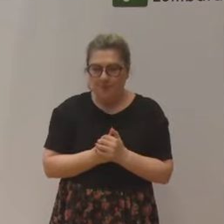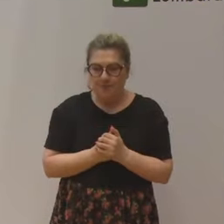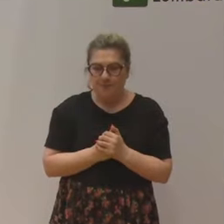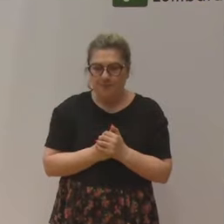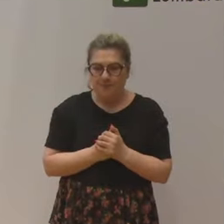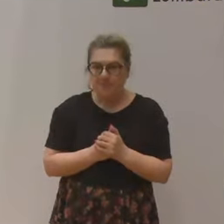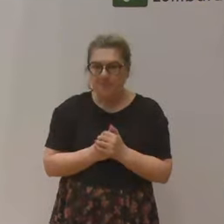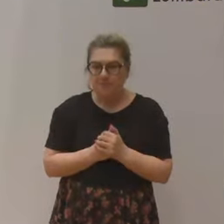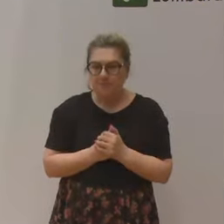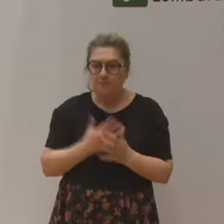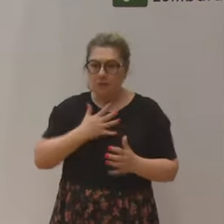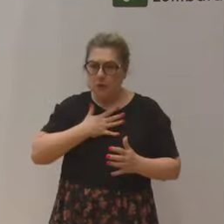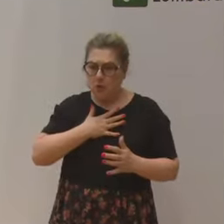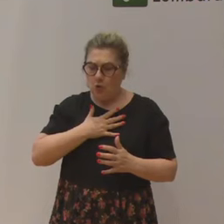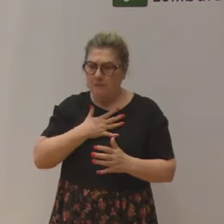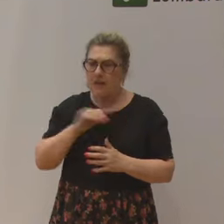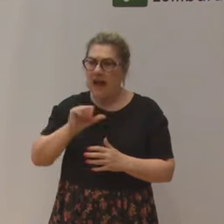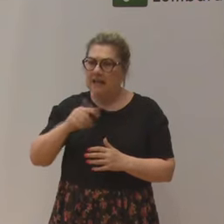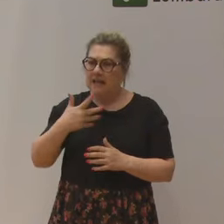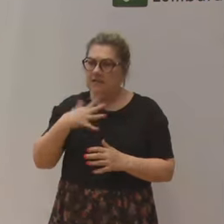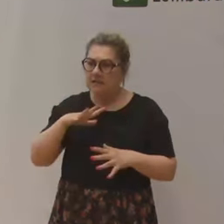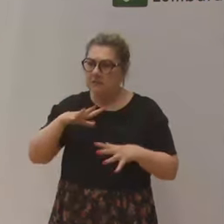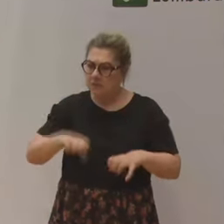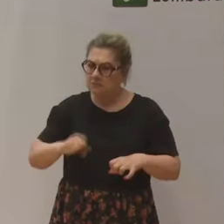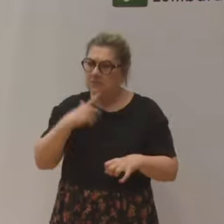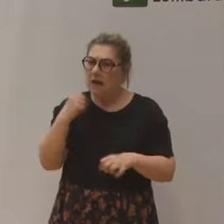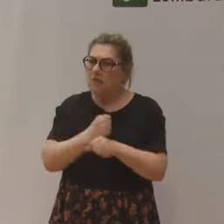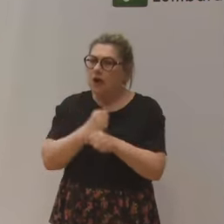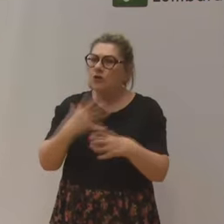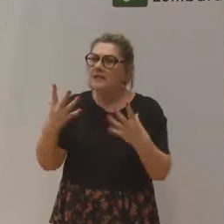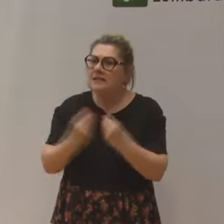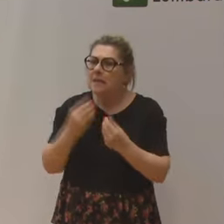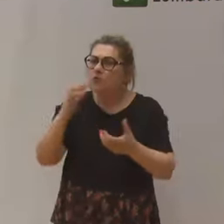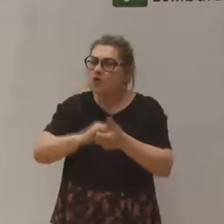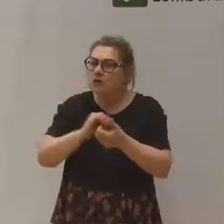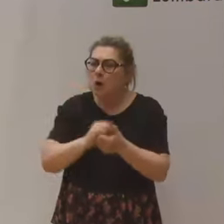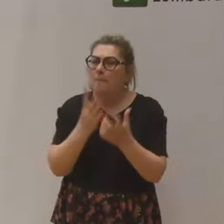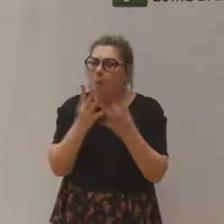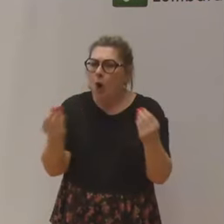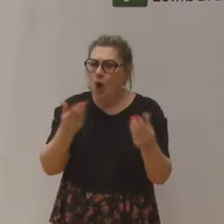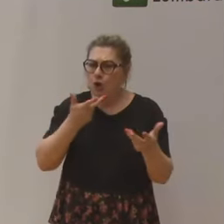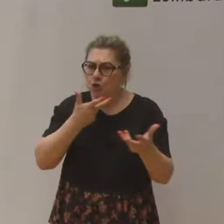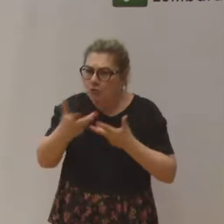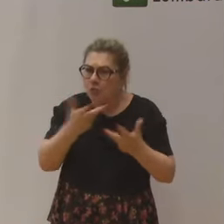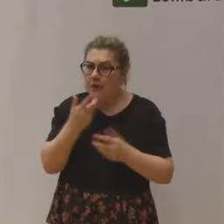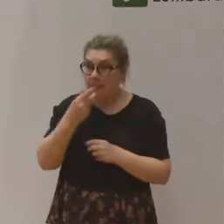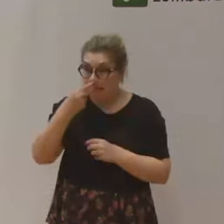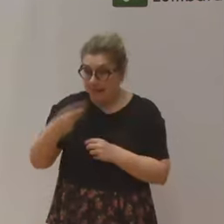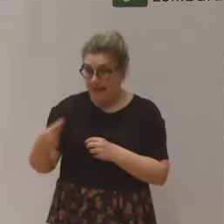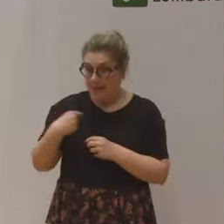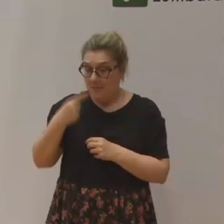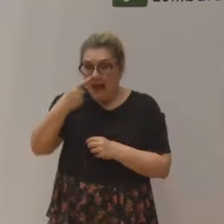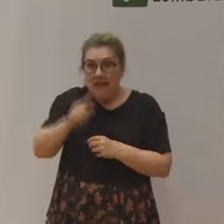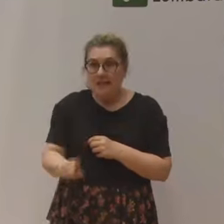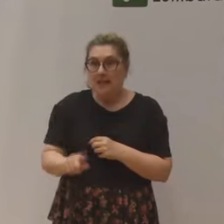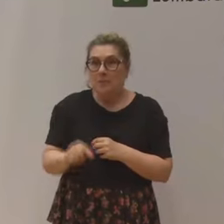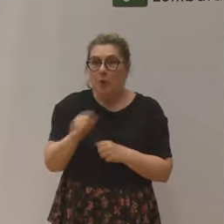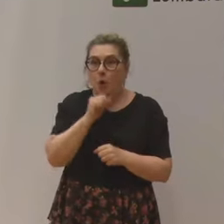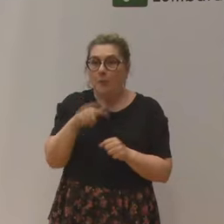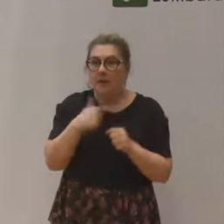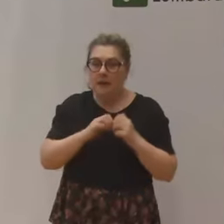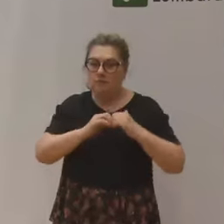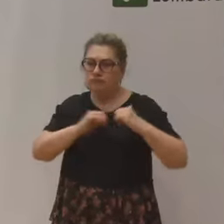abbiamo lavorato molto con le associazioni, quindi ovviamente un tema di questo tipo non può